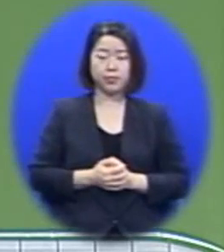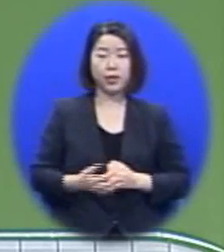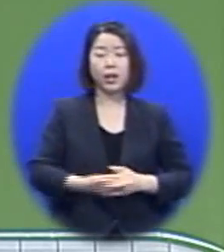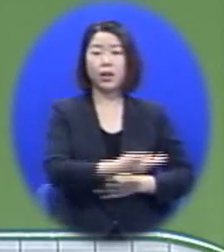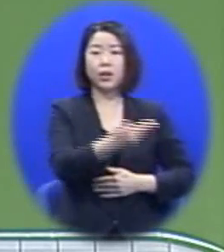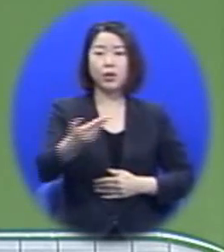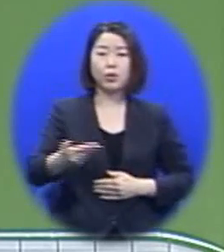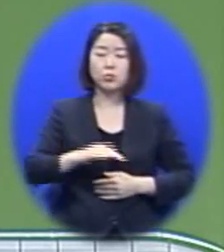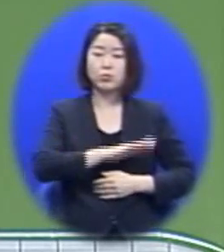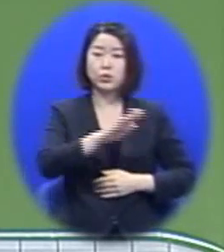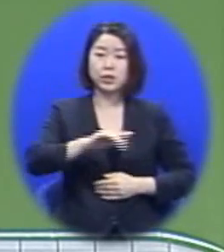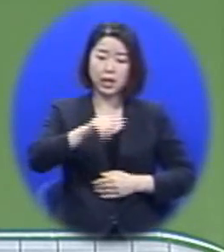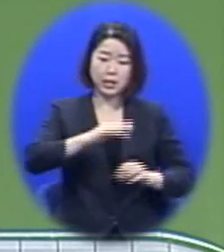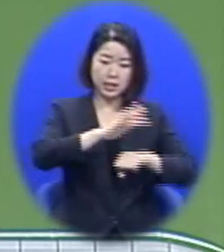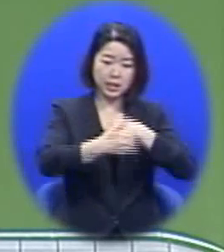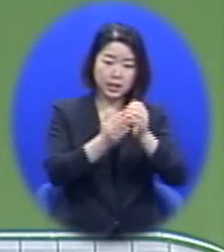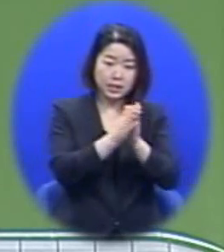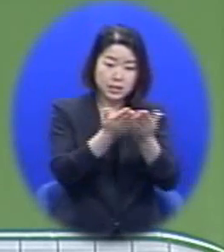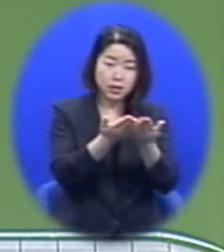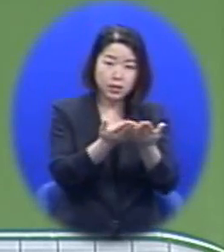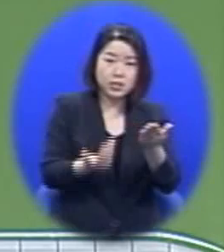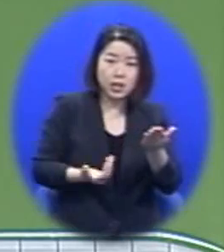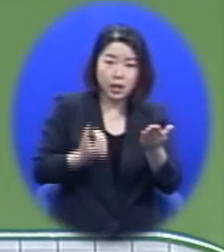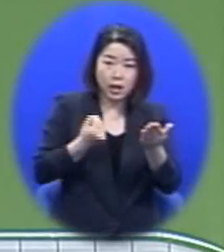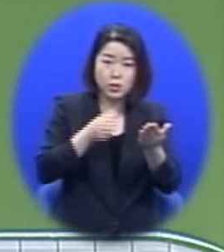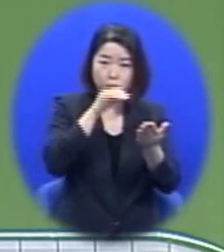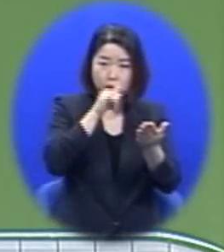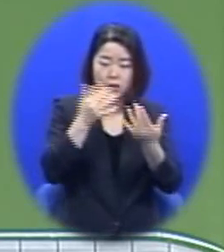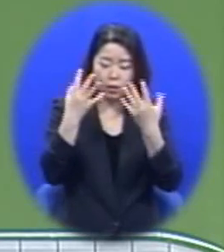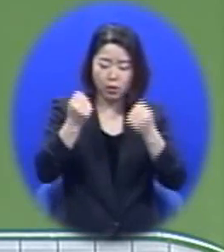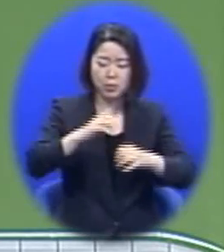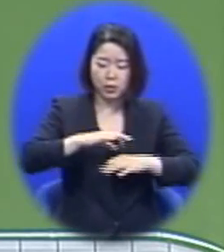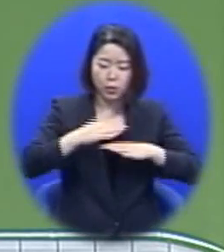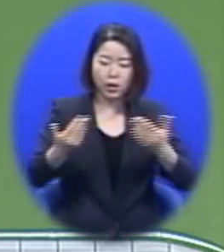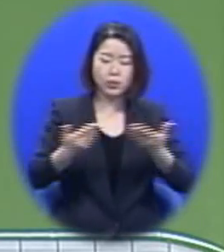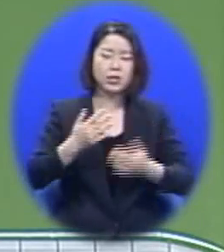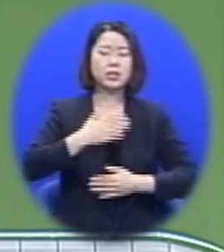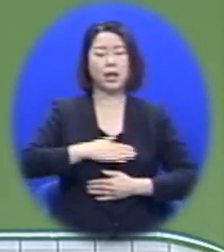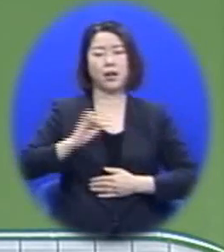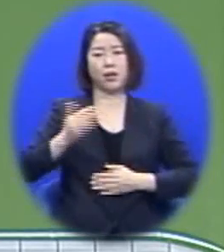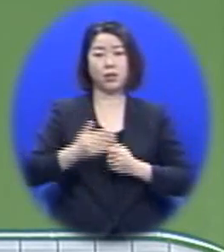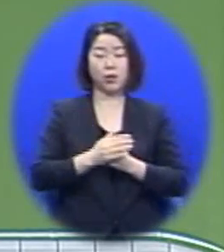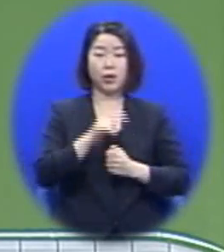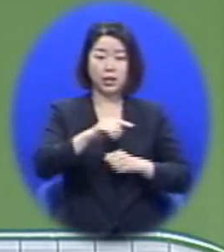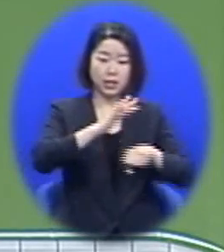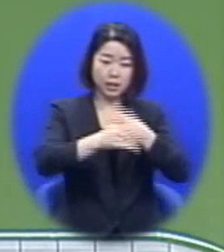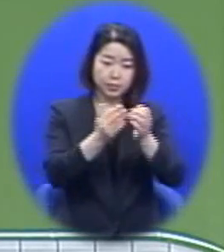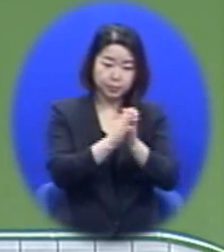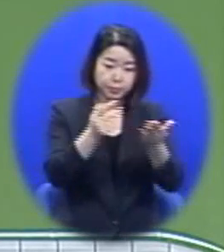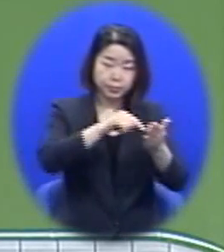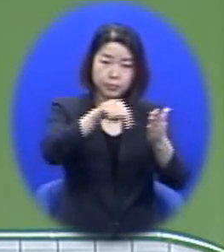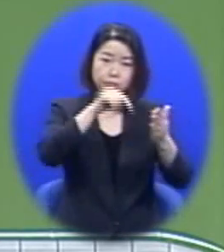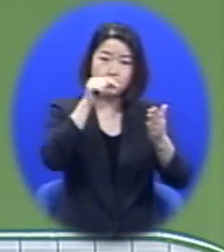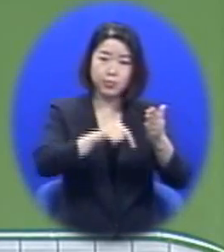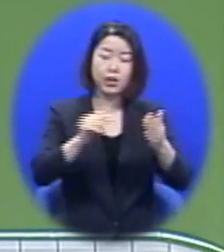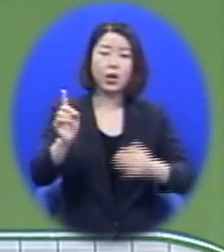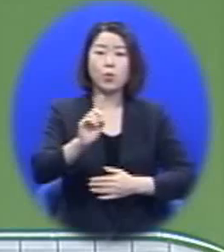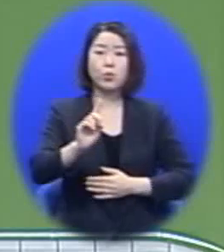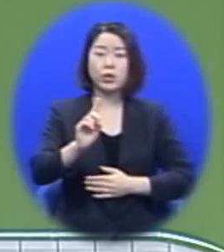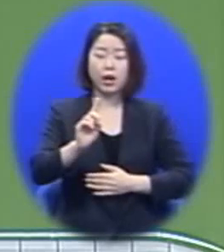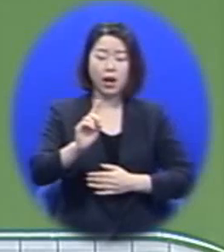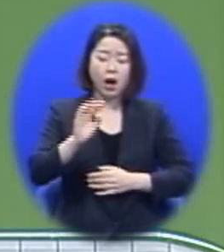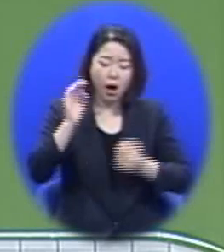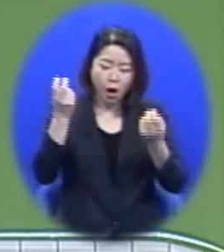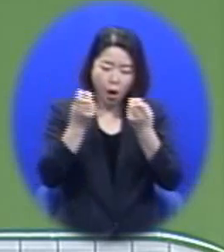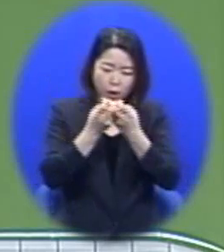여러분 우리가 이 성경책을 가지고 있다는 게 얼마나 놀라운 일인지 아셔야 합니다. 이 성경책 속에는 우리가 어떻게 하면 잘